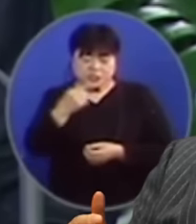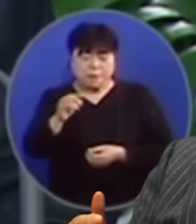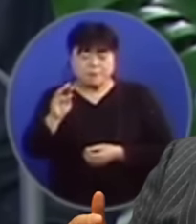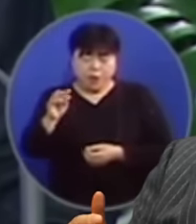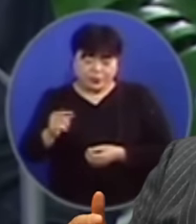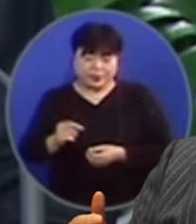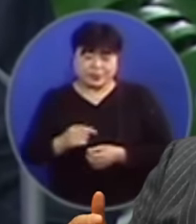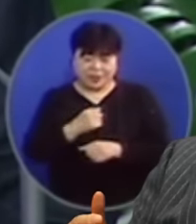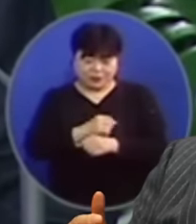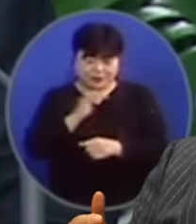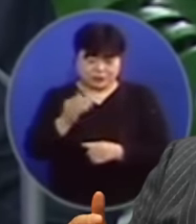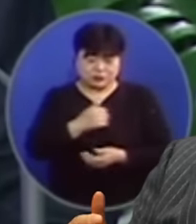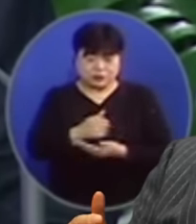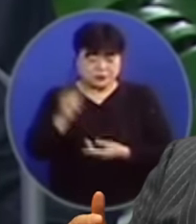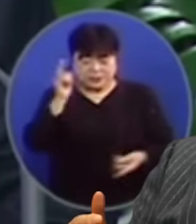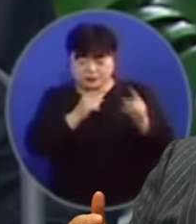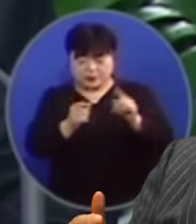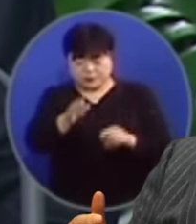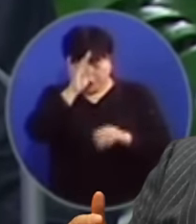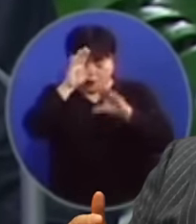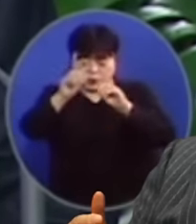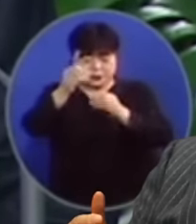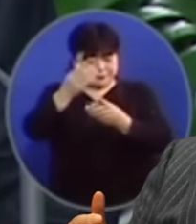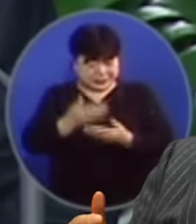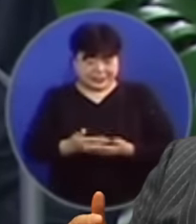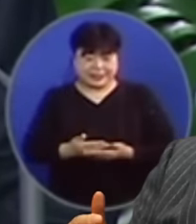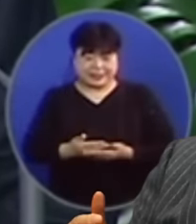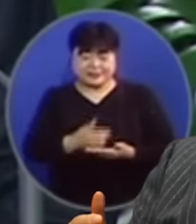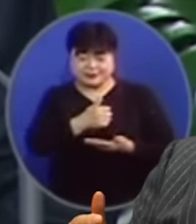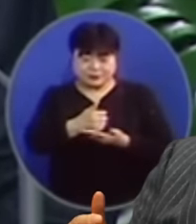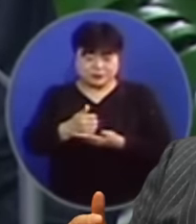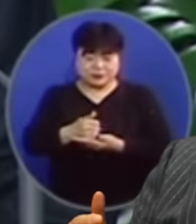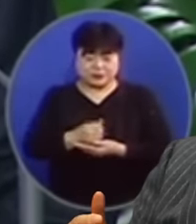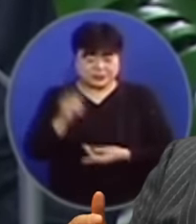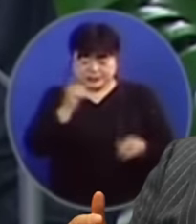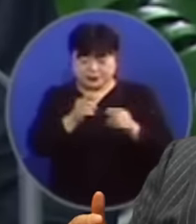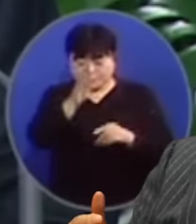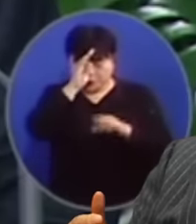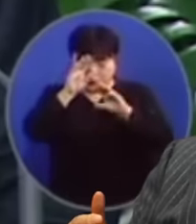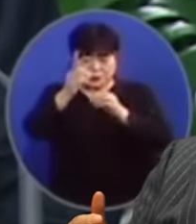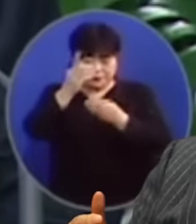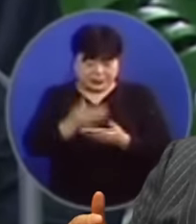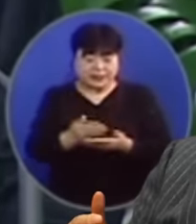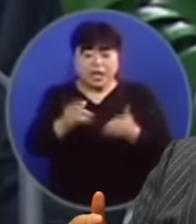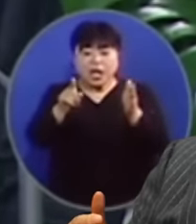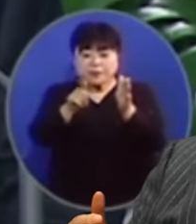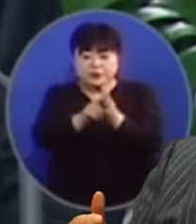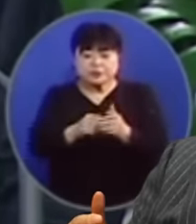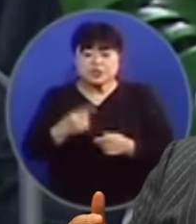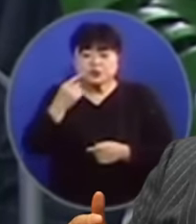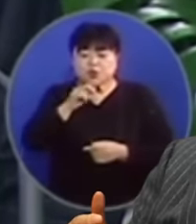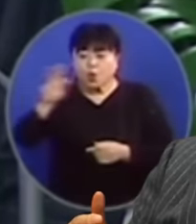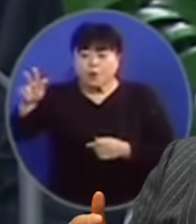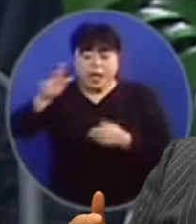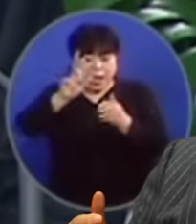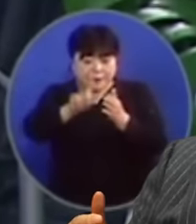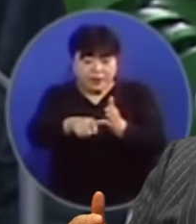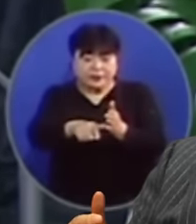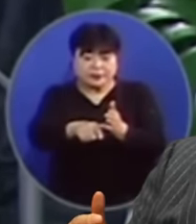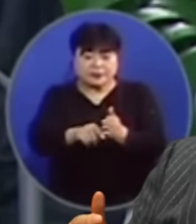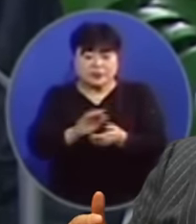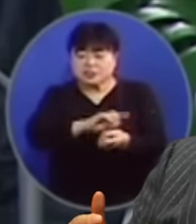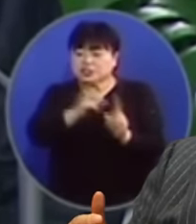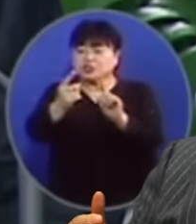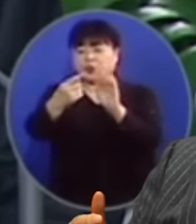되는 것입니다. 제가 채찍에 맞음으로 너희가 나음을 입었나니라. 그러면은 믿은 것이 입술로 고백하면